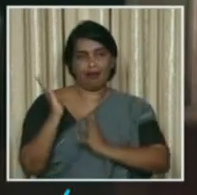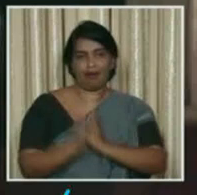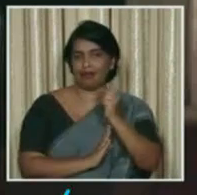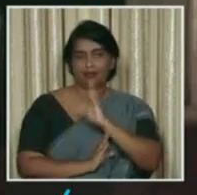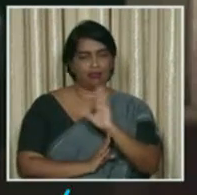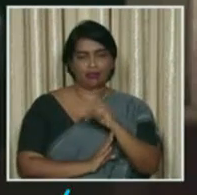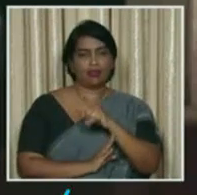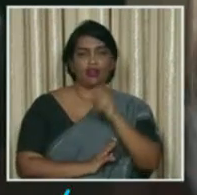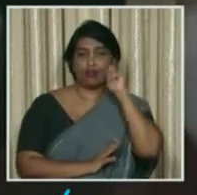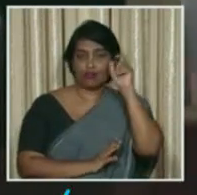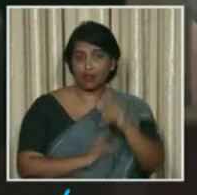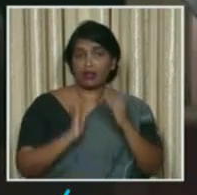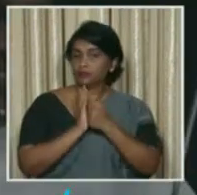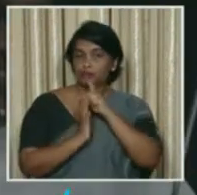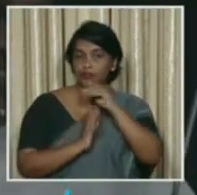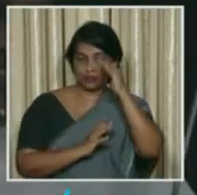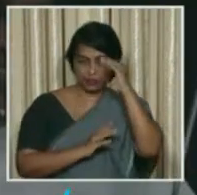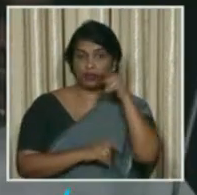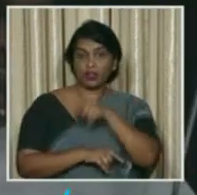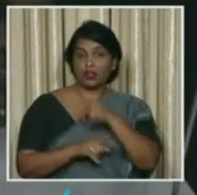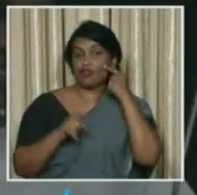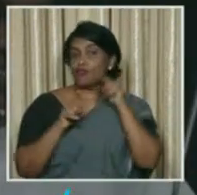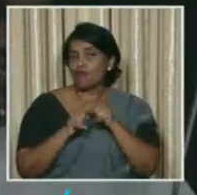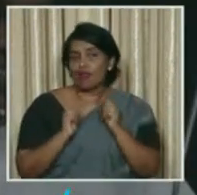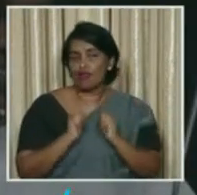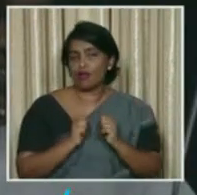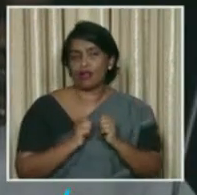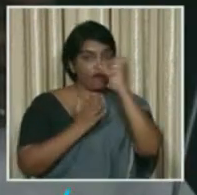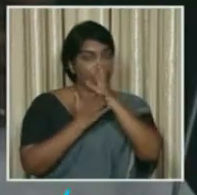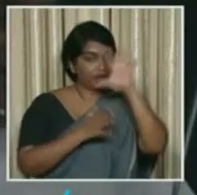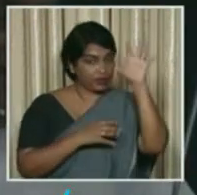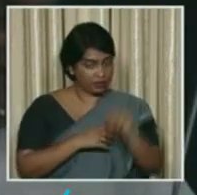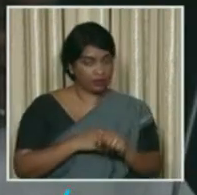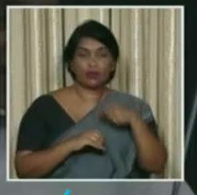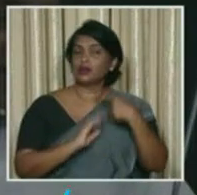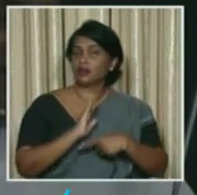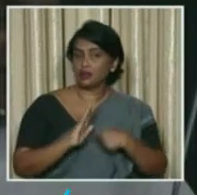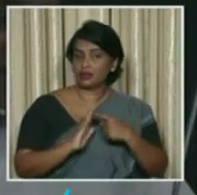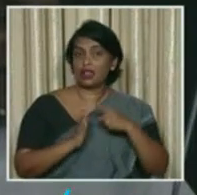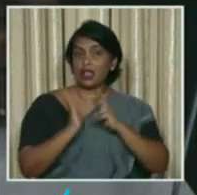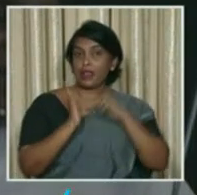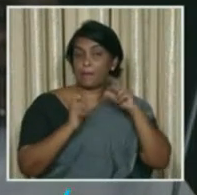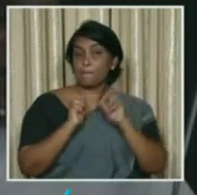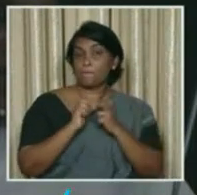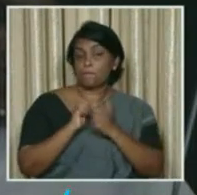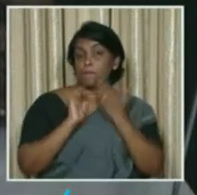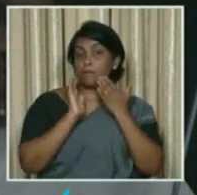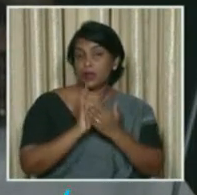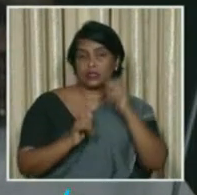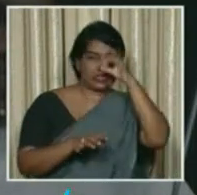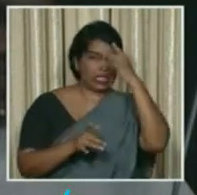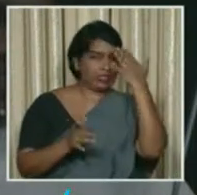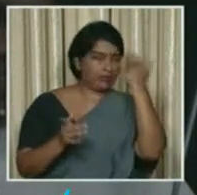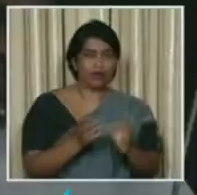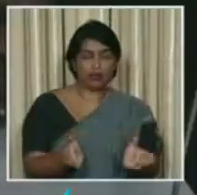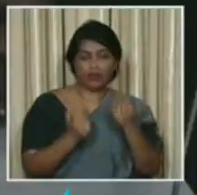නැහැ කෙනෙක්ගේ ගයක් කරන්න මේ සිද්ධ වෙන්නේ මොකක්ද 13 ගණන්ලා මේ රටේ ජාතික ප්‍රශ්නයක් වෙන්නලා ජාතිවාදය අවුස්සලා